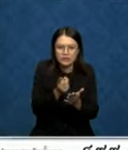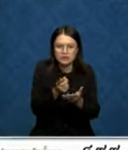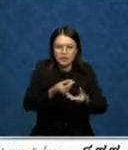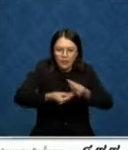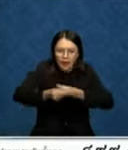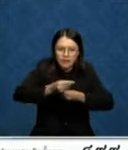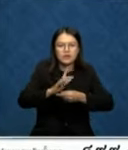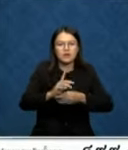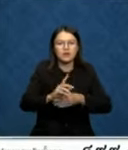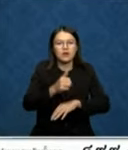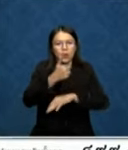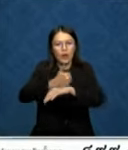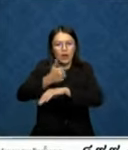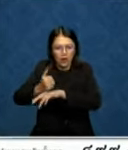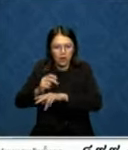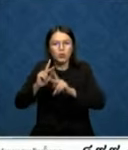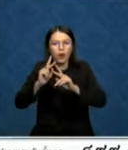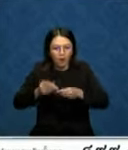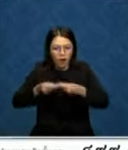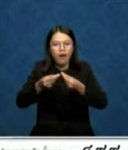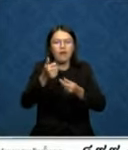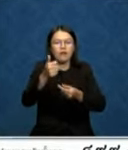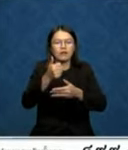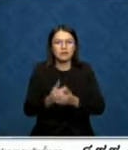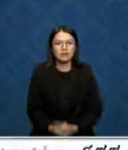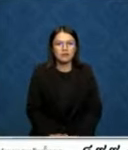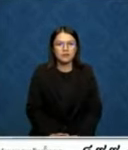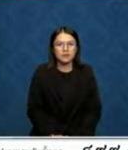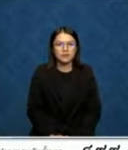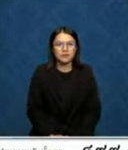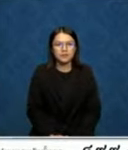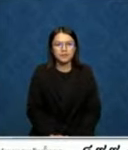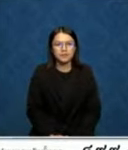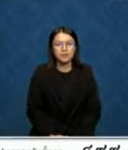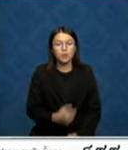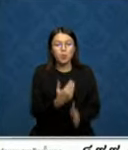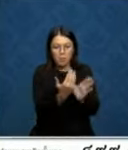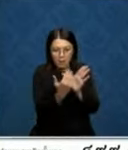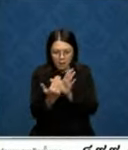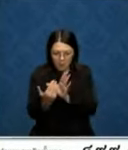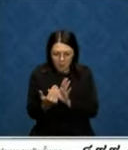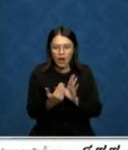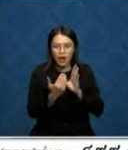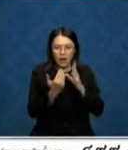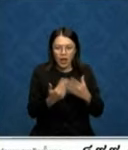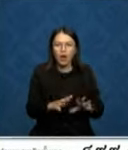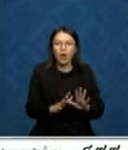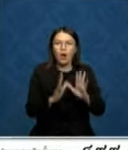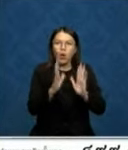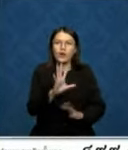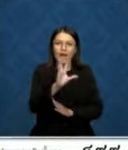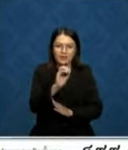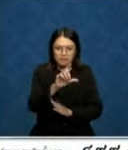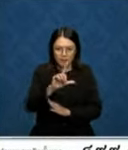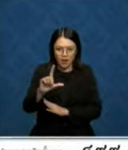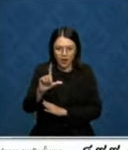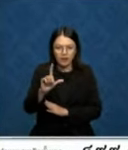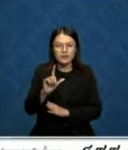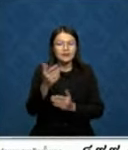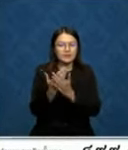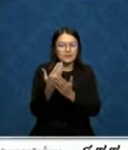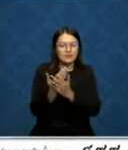นตรีอันนี้นะครับถ้าท่านถ้ามีการลงทะเบียนมาถึง50ล้านคนนะครับท่านต้องตั้งเงิ